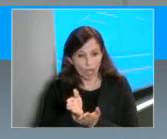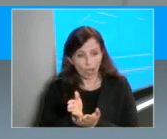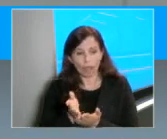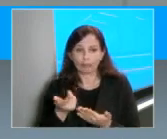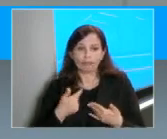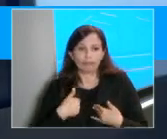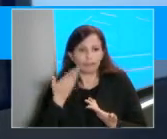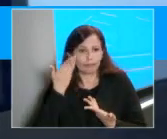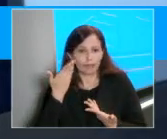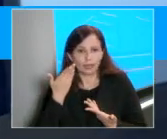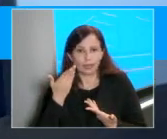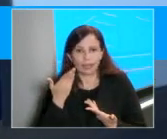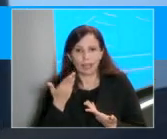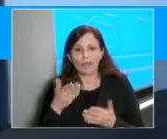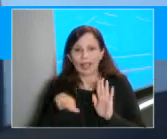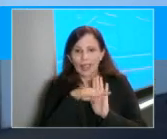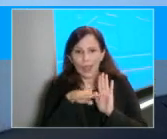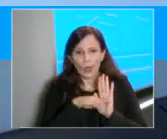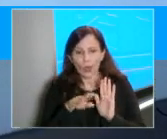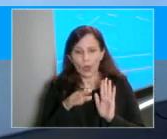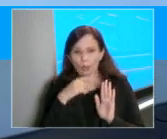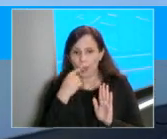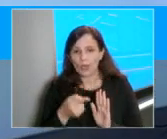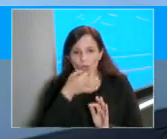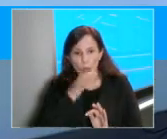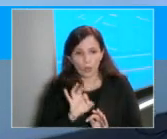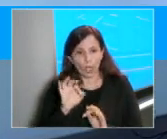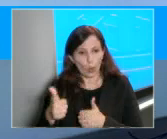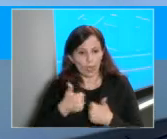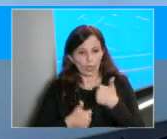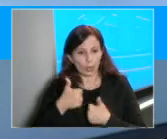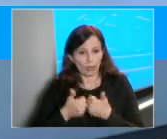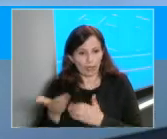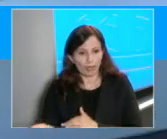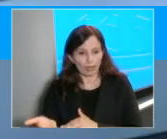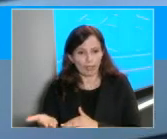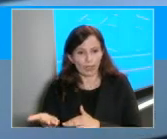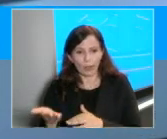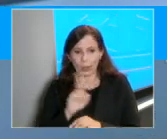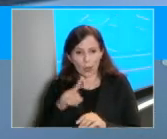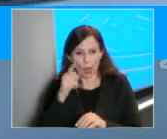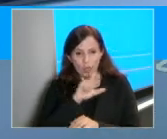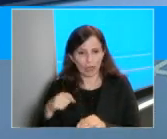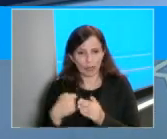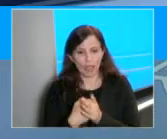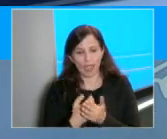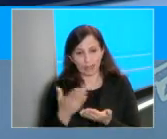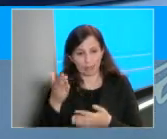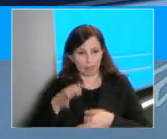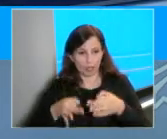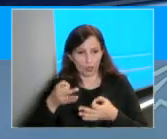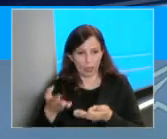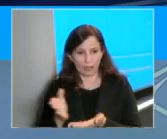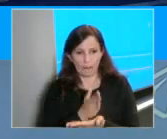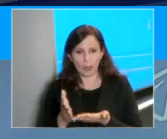אם החוק מאפשר לאדם לרוץ ולהיבחר. זה לא מדויק, זה לא מדייק, הראש הממשלה מכהן, זה כבר דיון משפטי שאני אשמח לקיים אותו, אבל אולי עוד